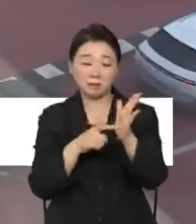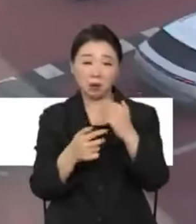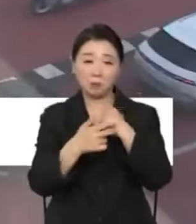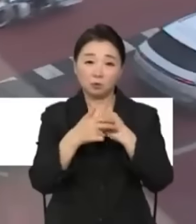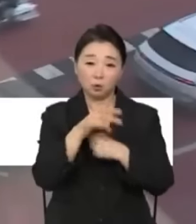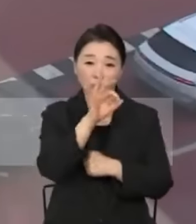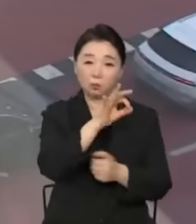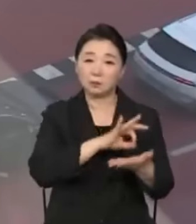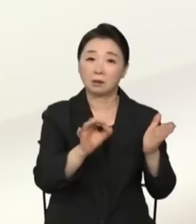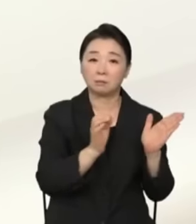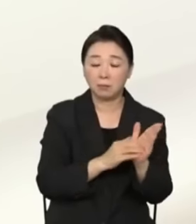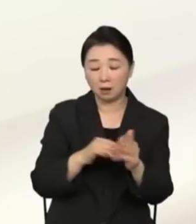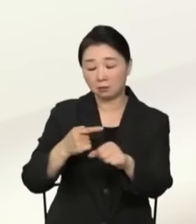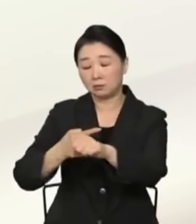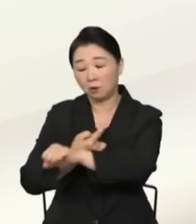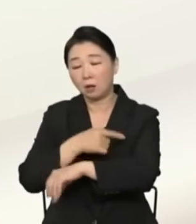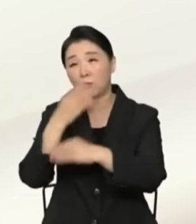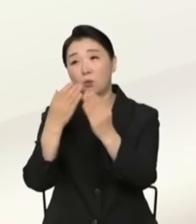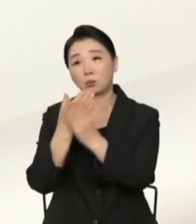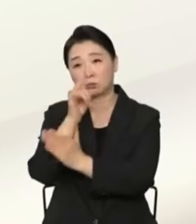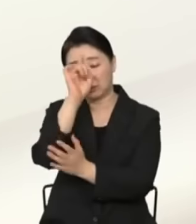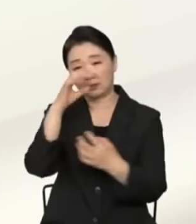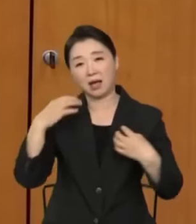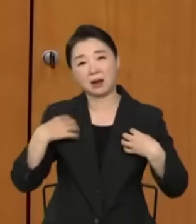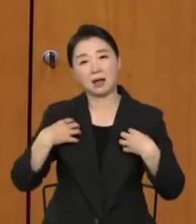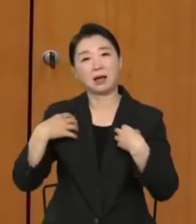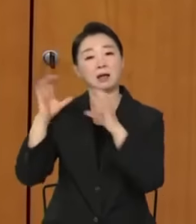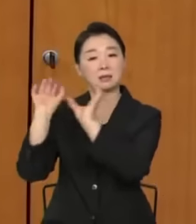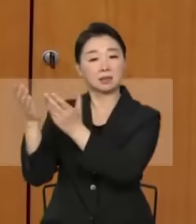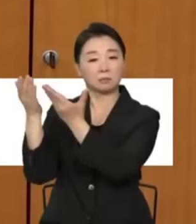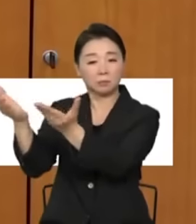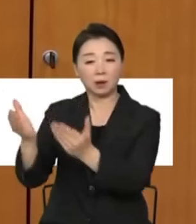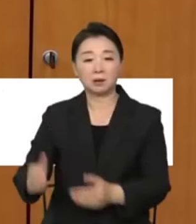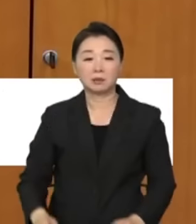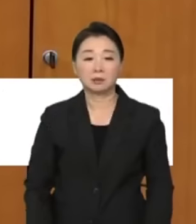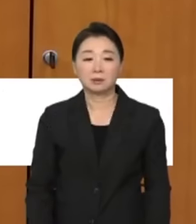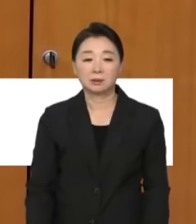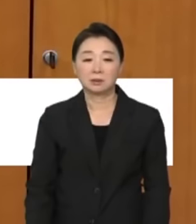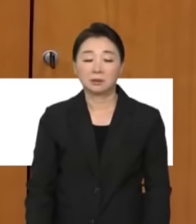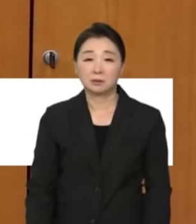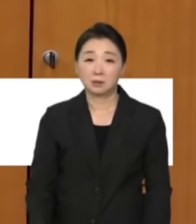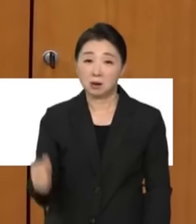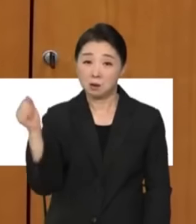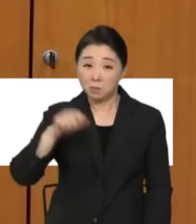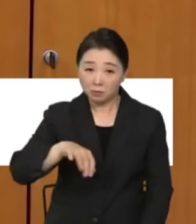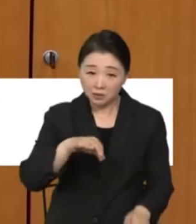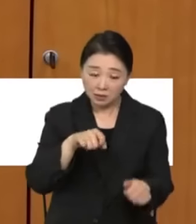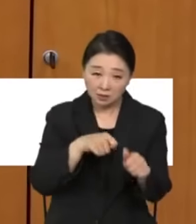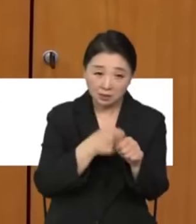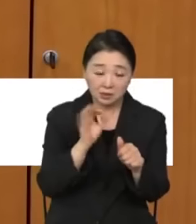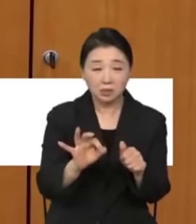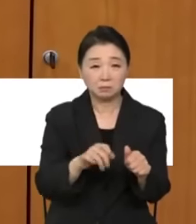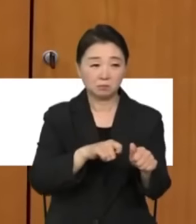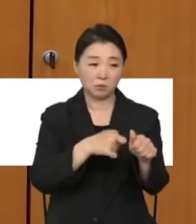응급의료기금으로 쓰이고 나머지는 전부 국고로 귀속됩니다. 범칙금과 과태료의 50%를